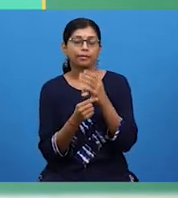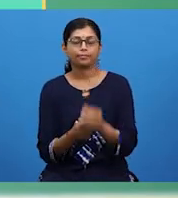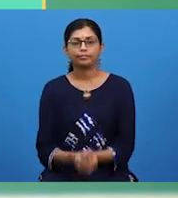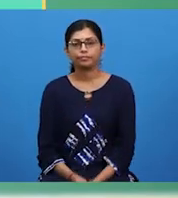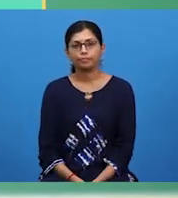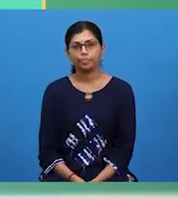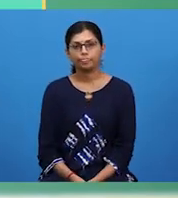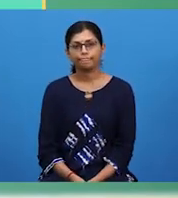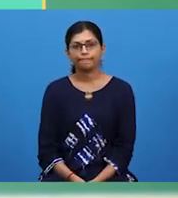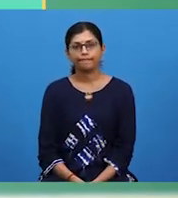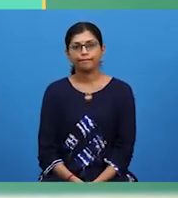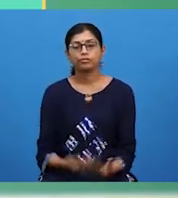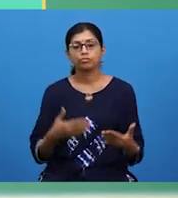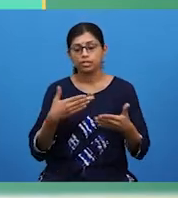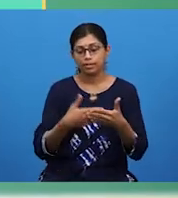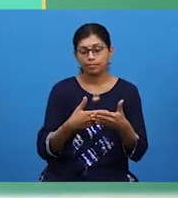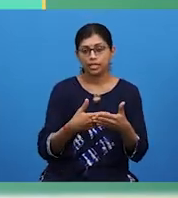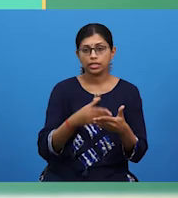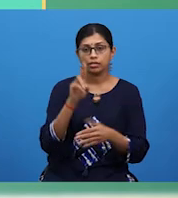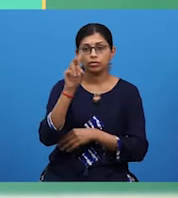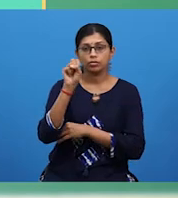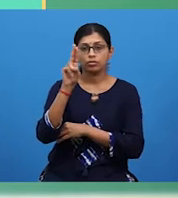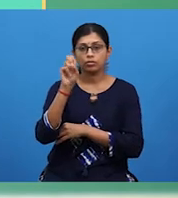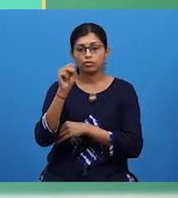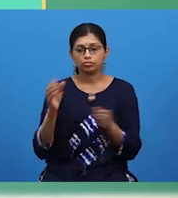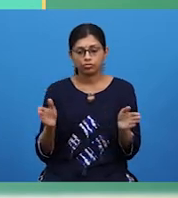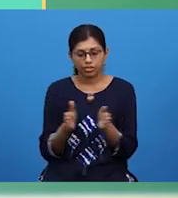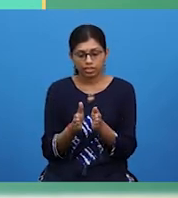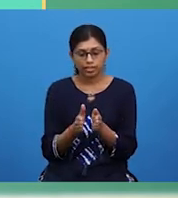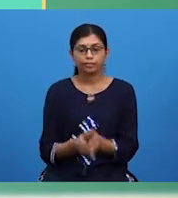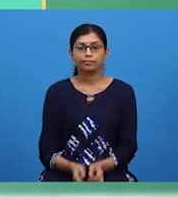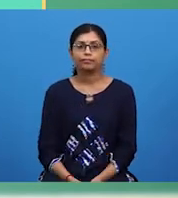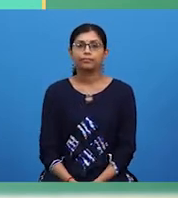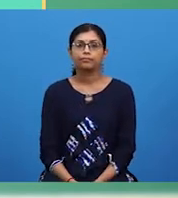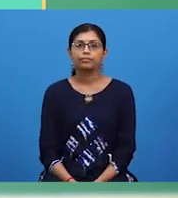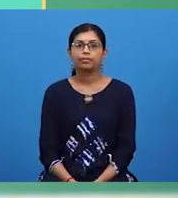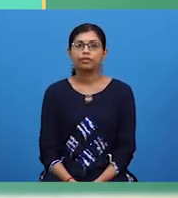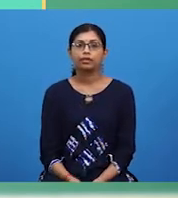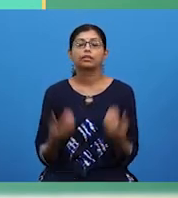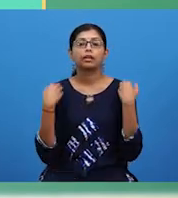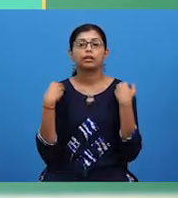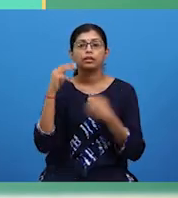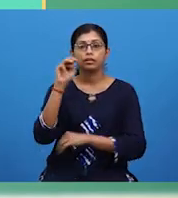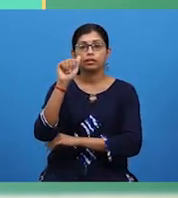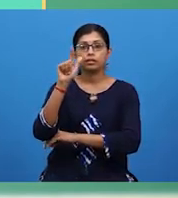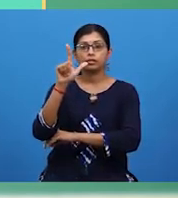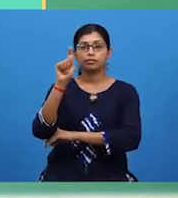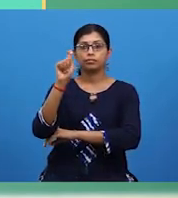Makanan seterusnya akan tiba di usus kecil. Usus kecil merembeskan enzim